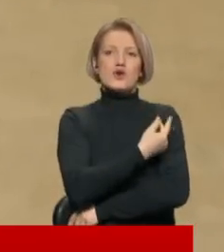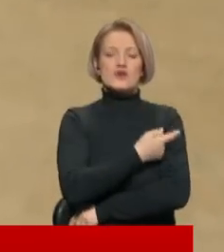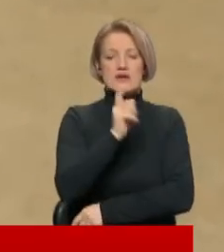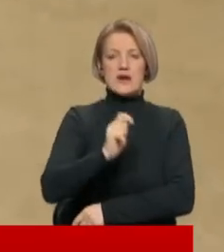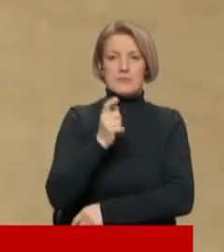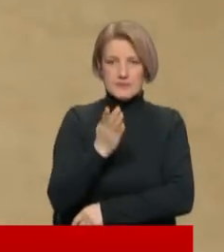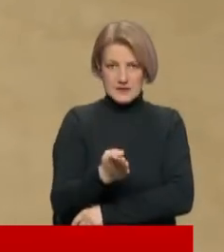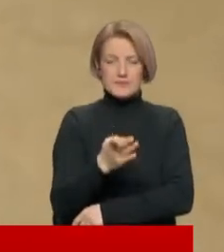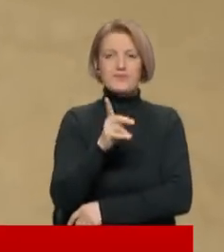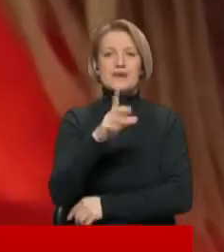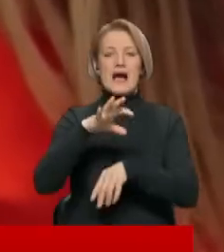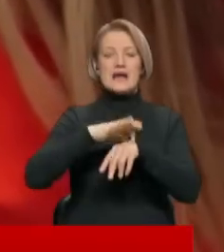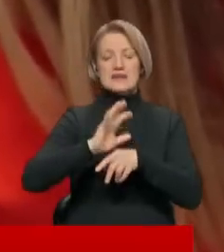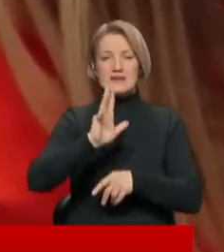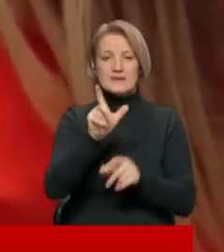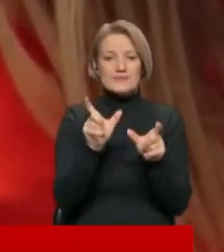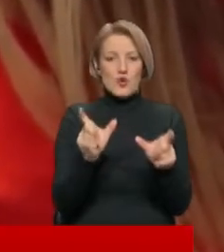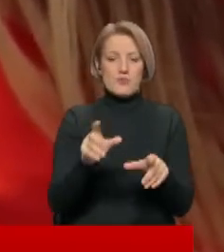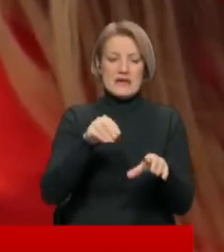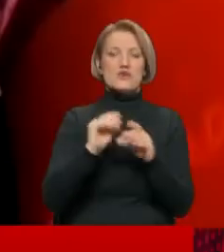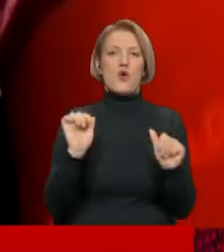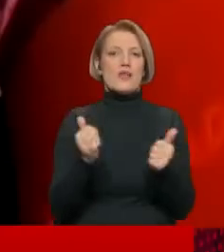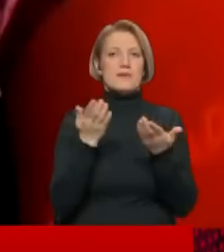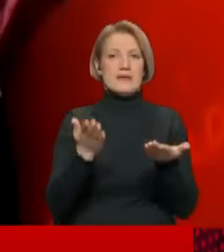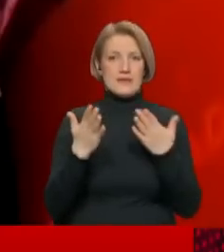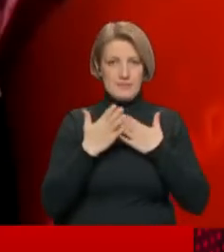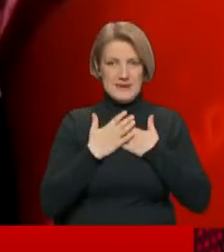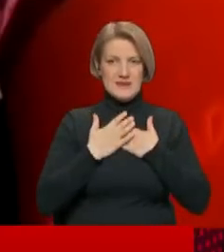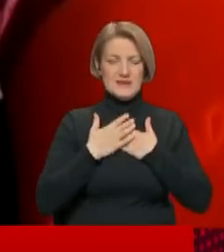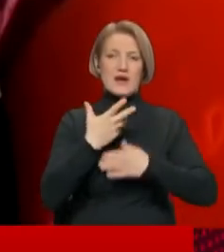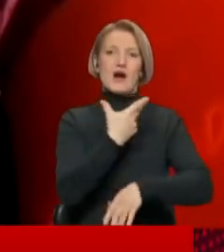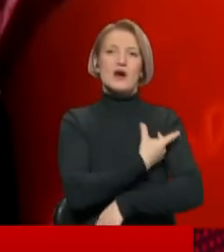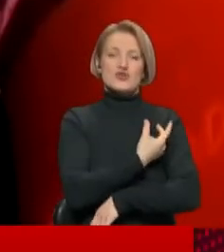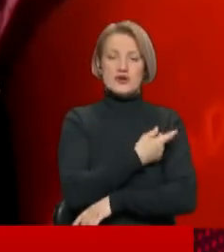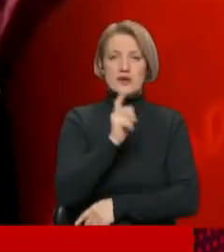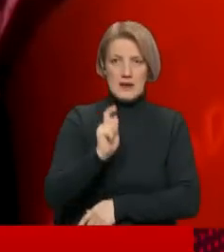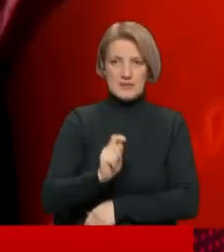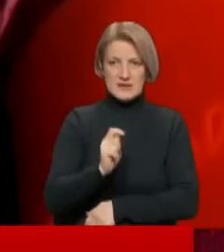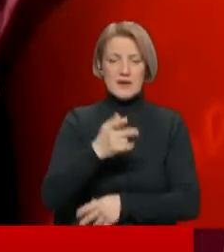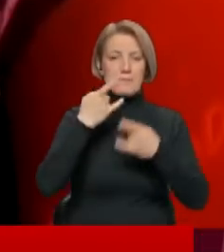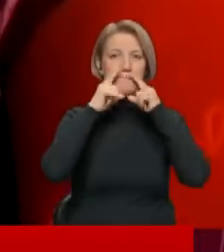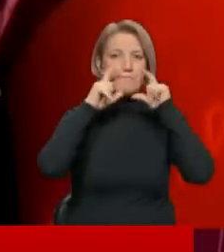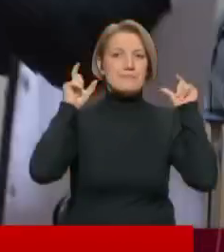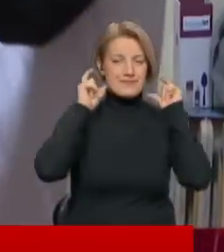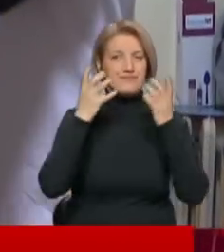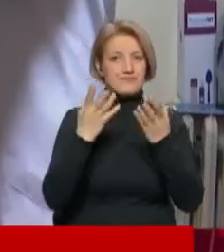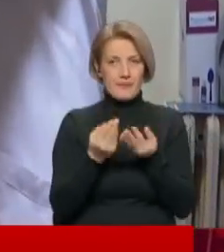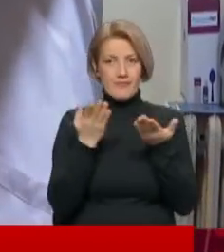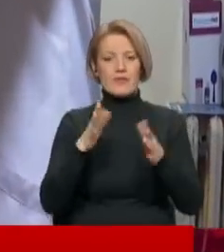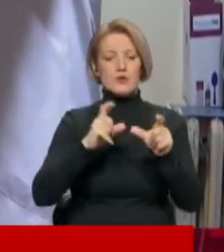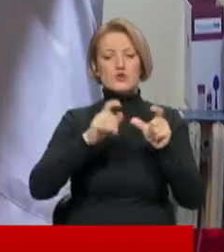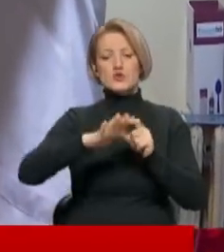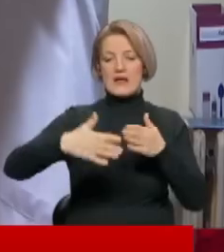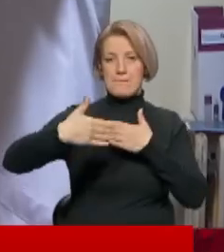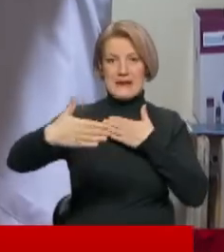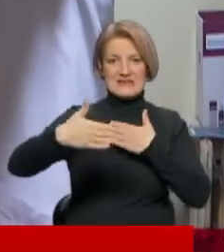yaptırmak kombine hastalık geçirme riskinden korunmak için önemli Biz aşıyı yaptırırsak maske takılırsa sosyal